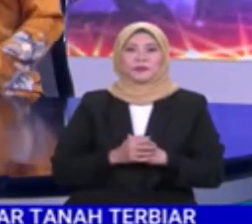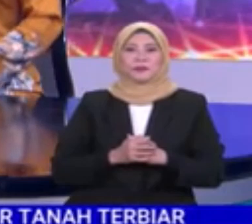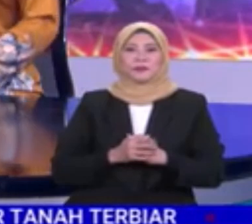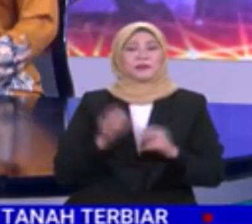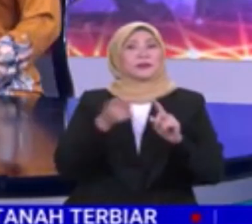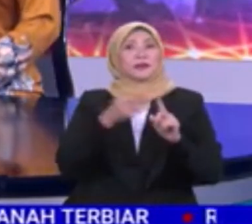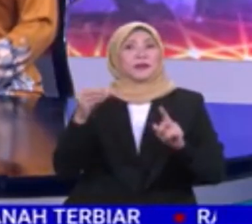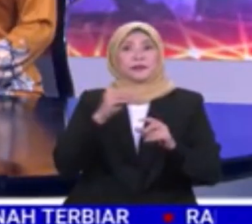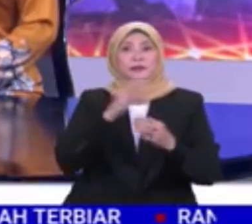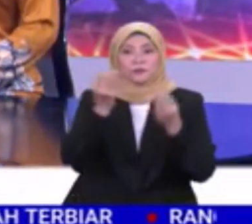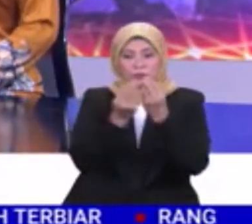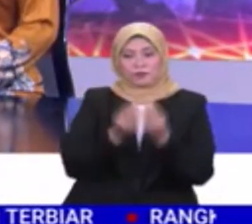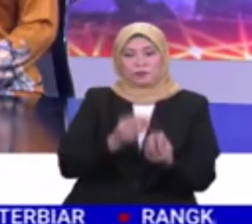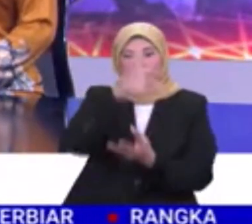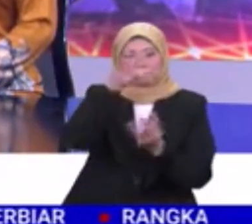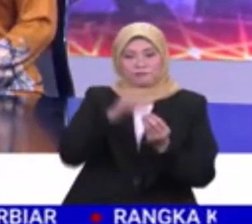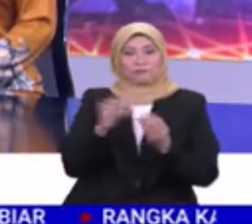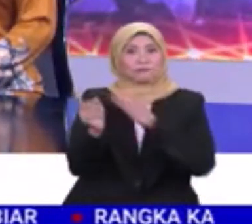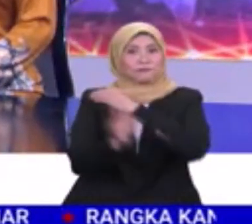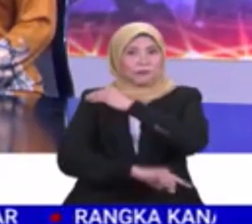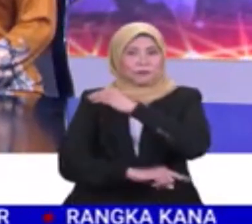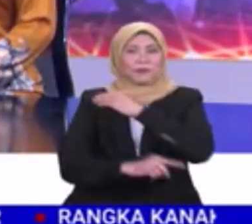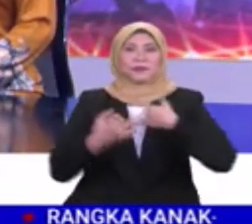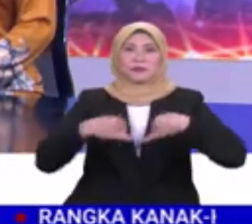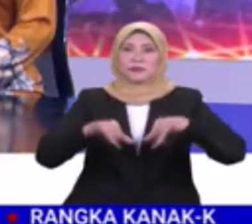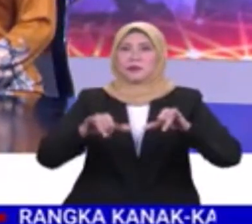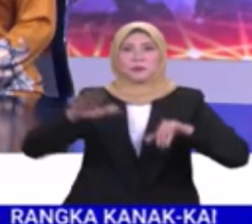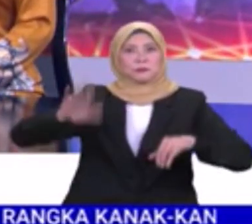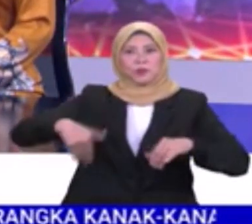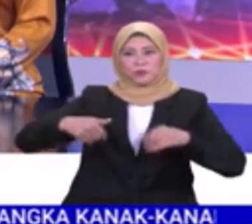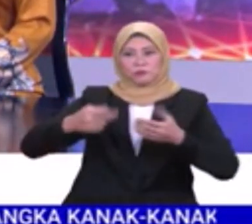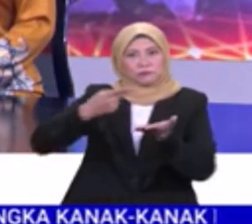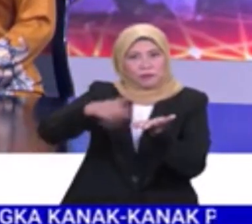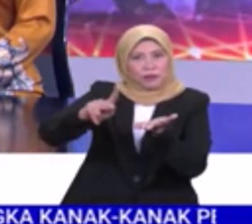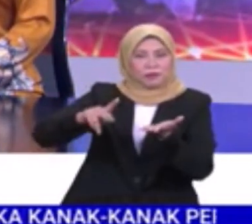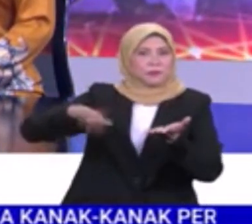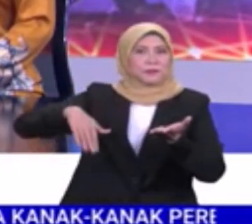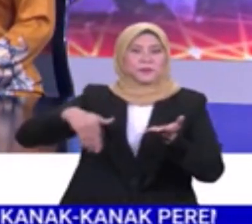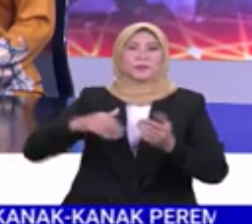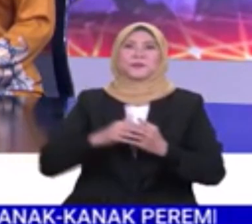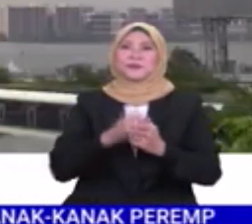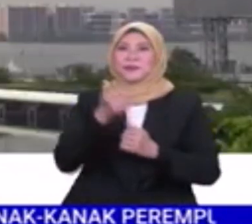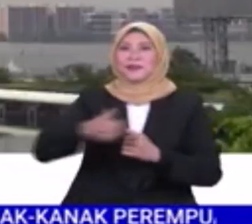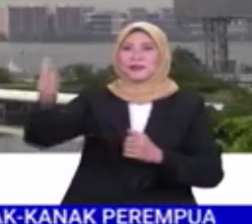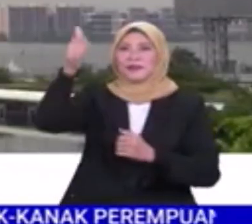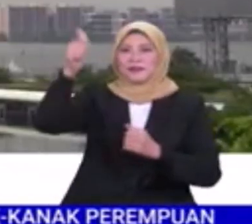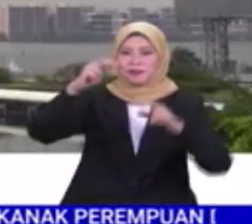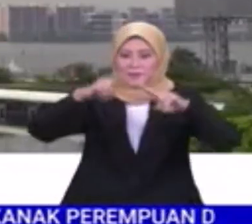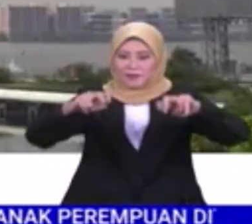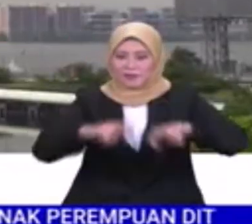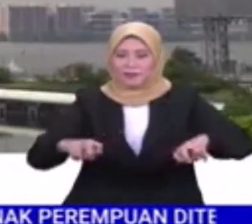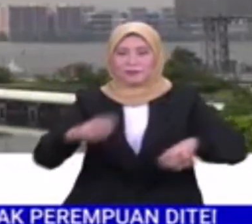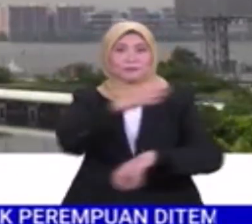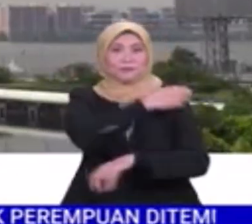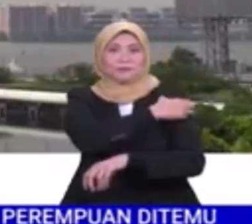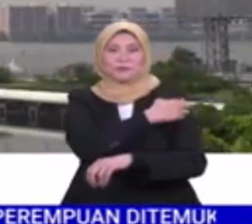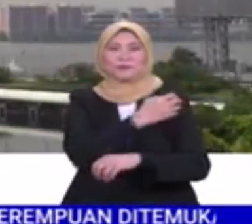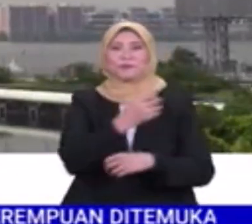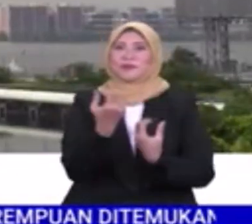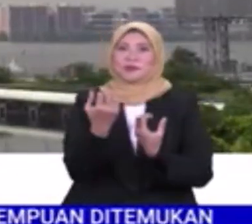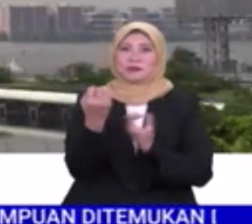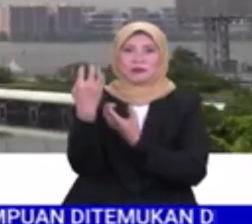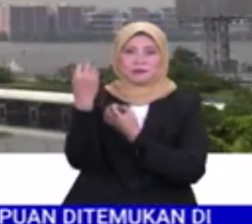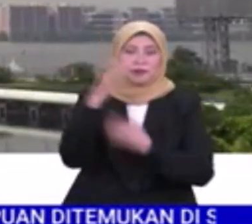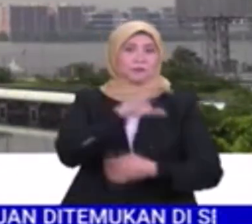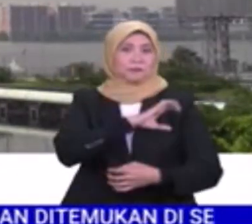108,757 daripada keseluruhan saman itu masih belum dijelaskan. Pengarah Jabatan Siasatan dan Penguatkuasaan Trafik Bukit